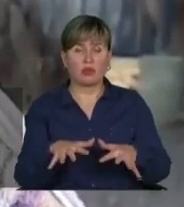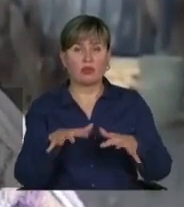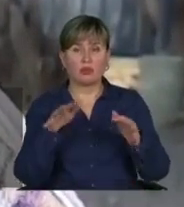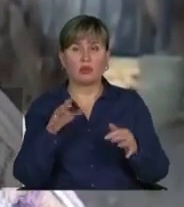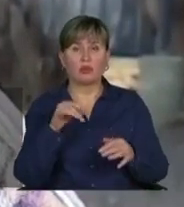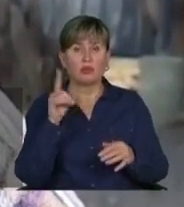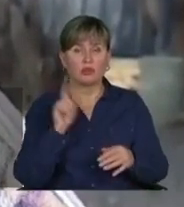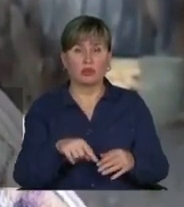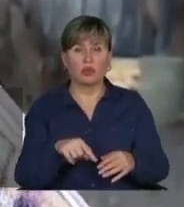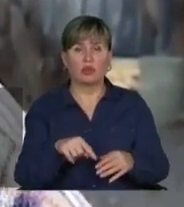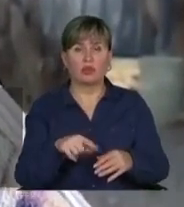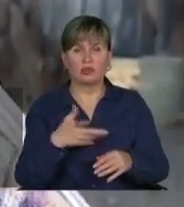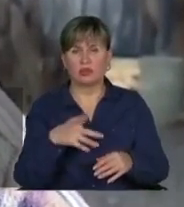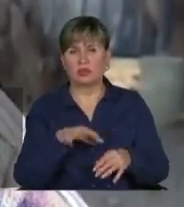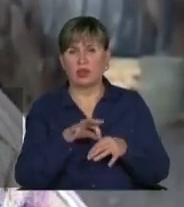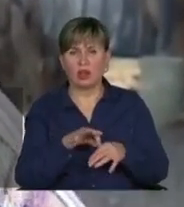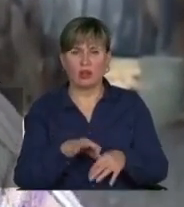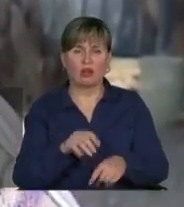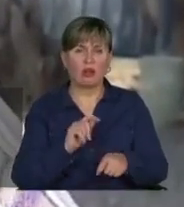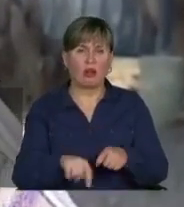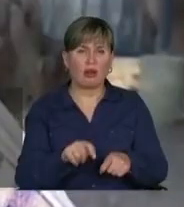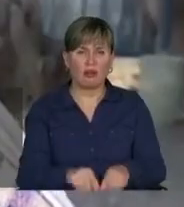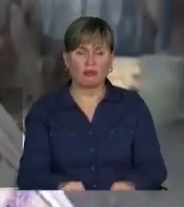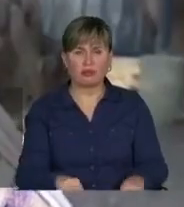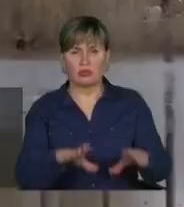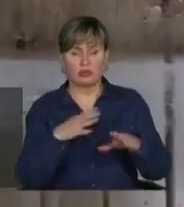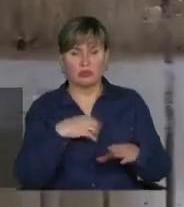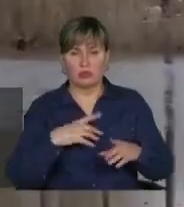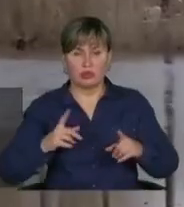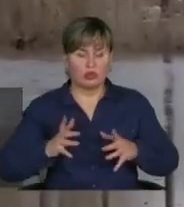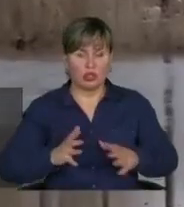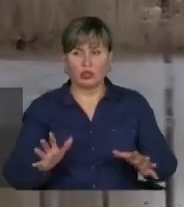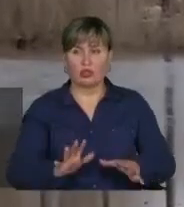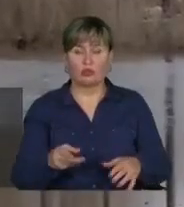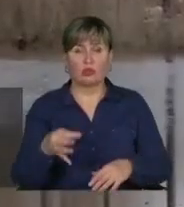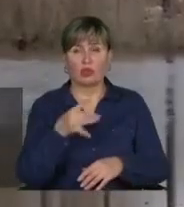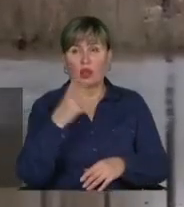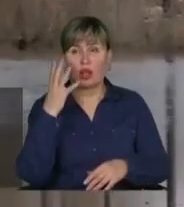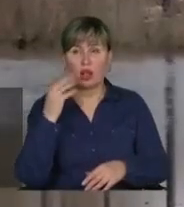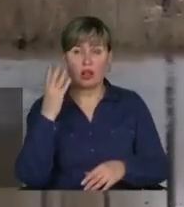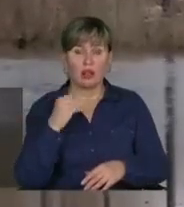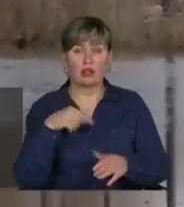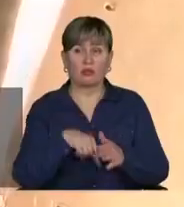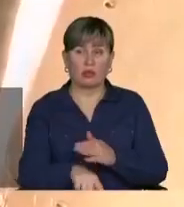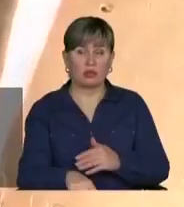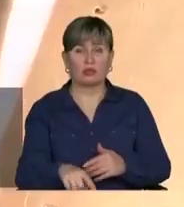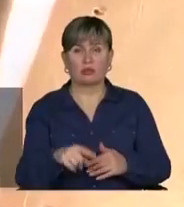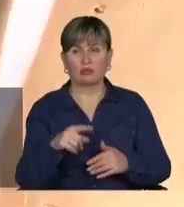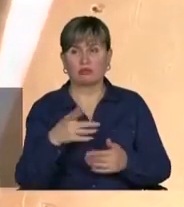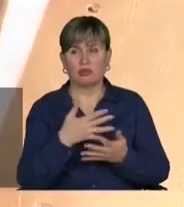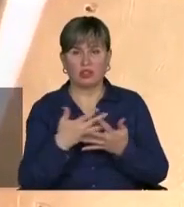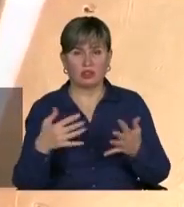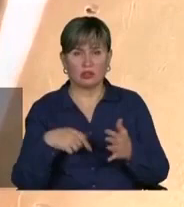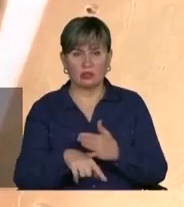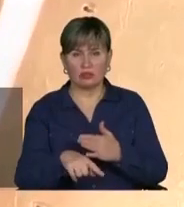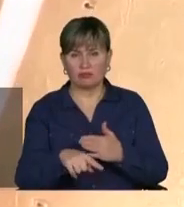Даже линолеум, ковры, табуретки. Все плавает. Столько воды мы не ожидали. Только по району Алматы, где под воду ушли 100 садоводческих